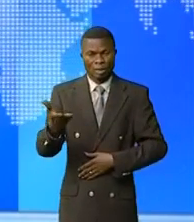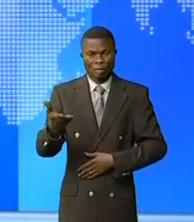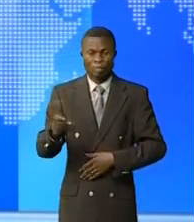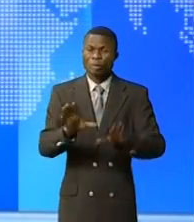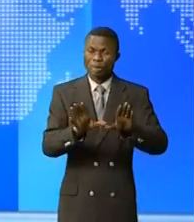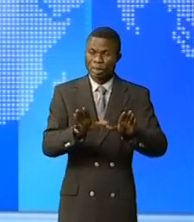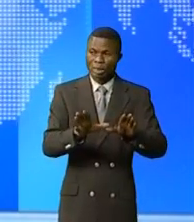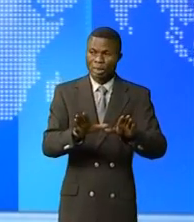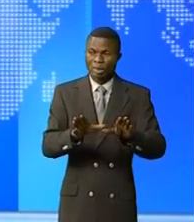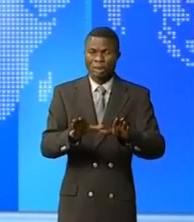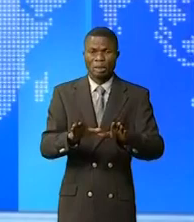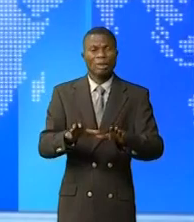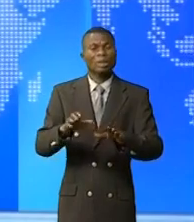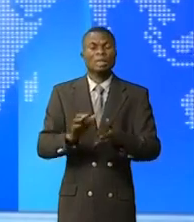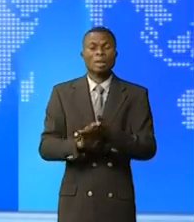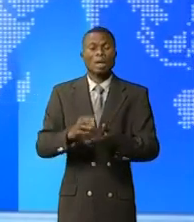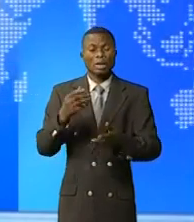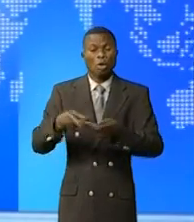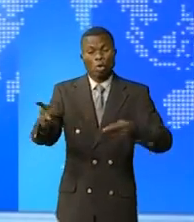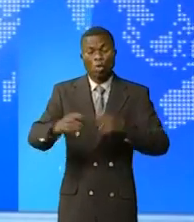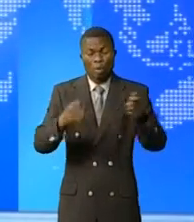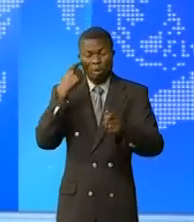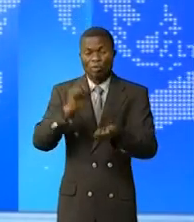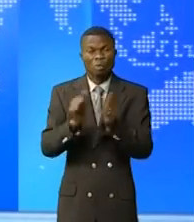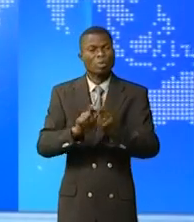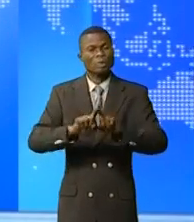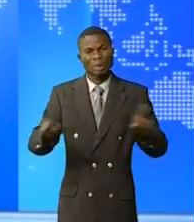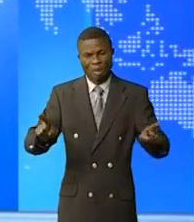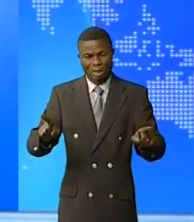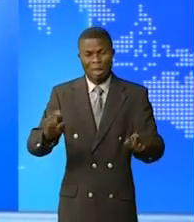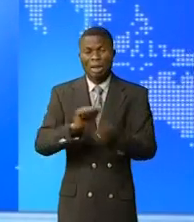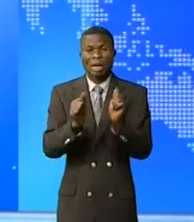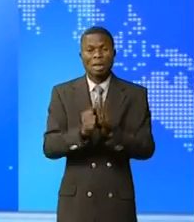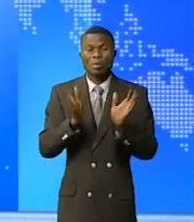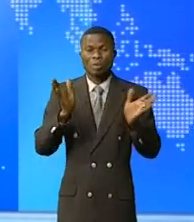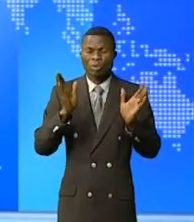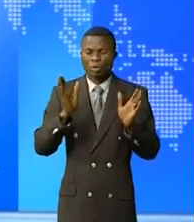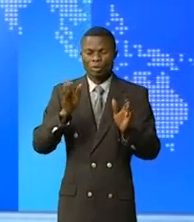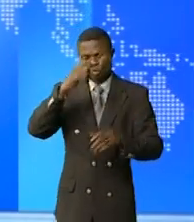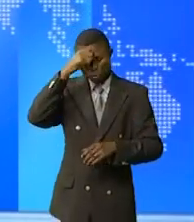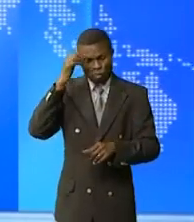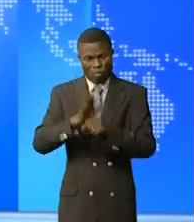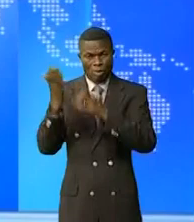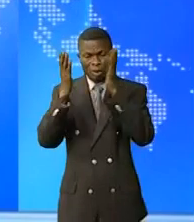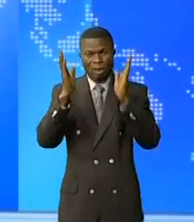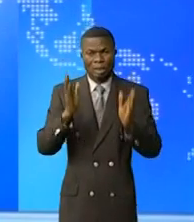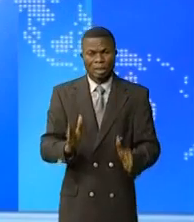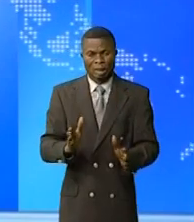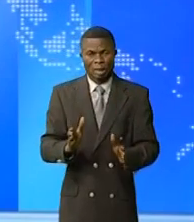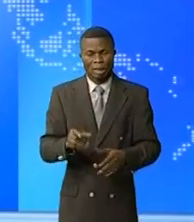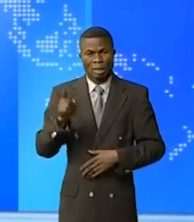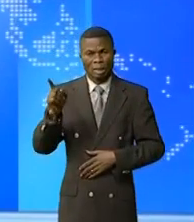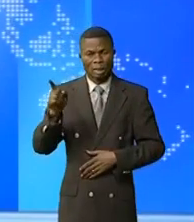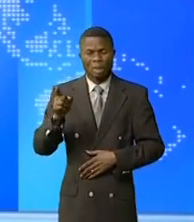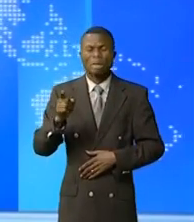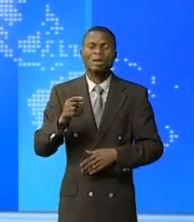réalité est toute une autre sur le marché, une situation qui fait grincer les dents des commerçants qui